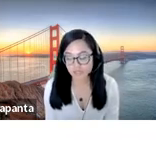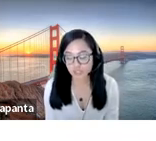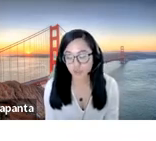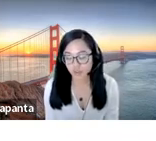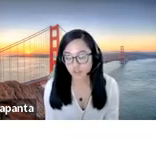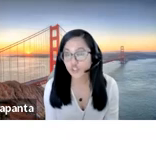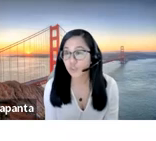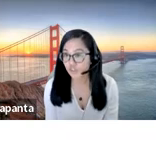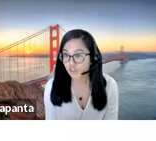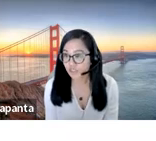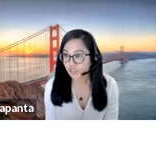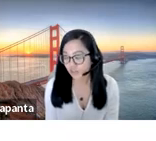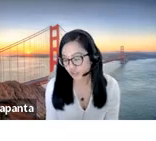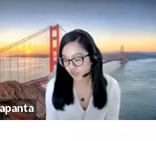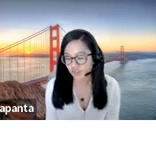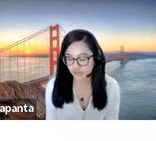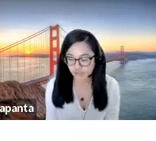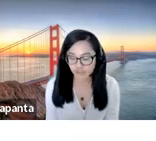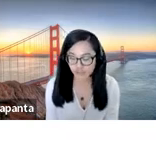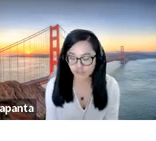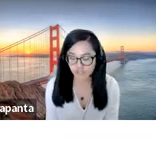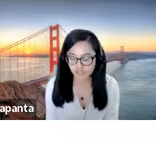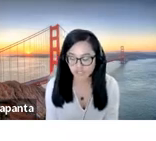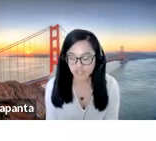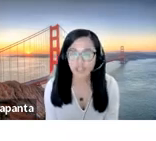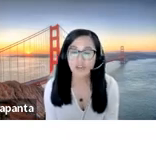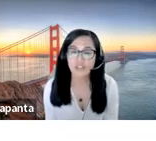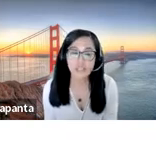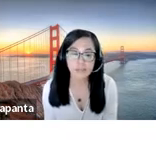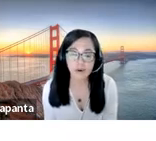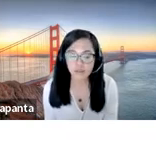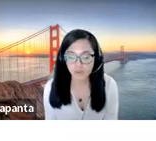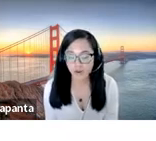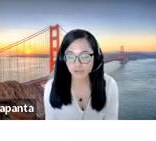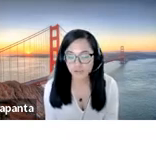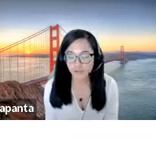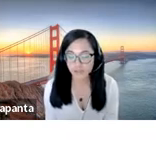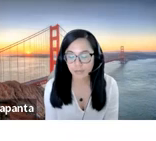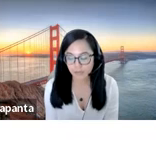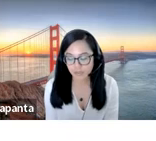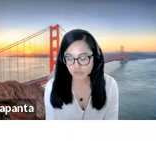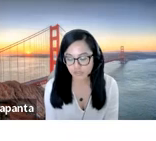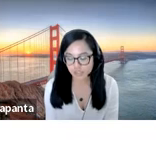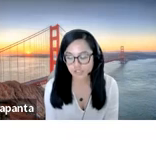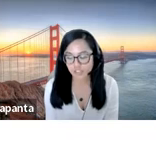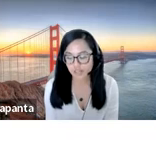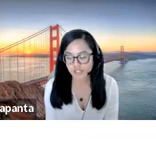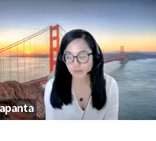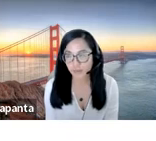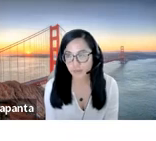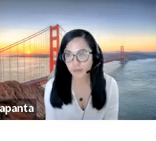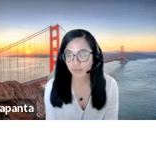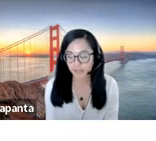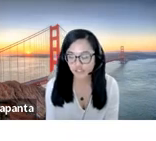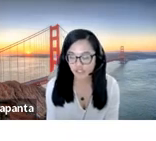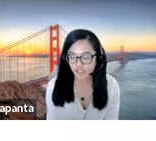DOR student services are in short student services, and some also offer employment services such as